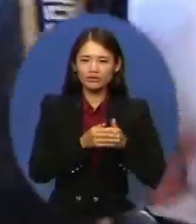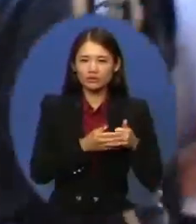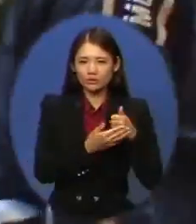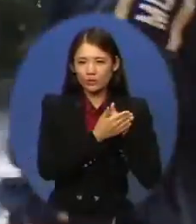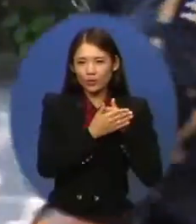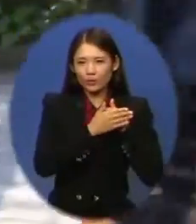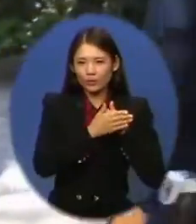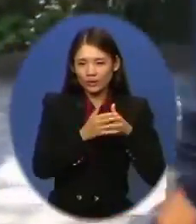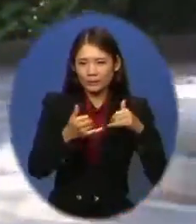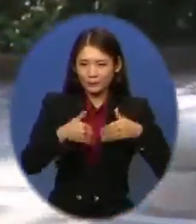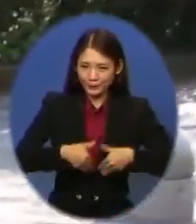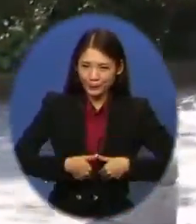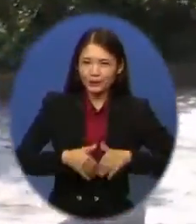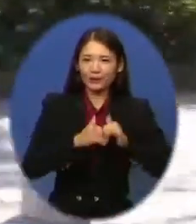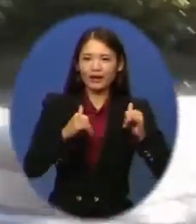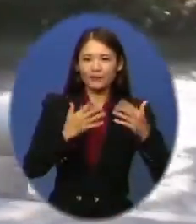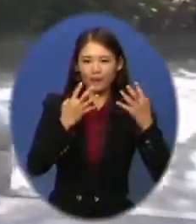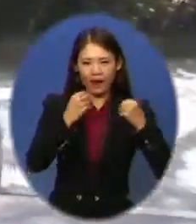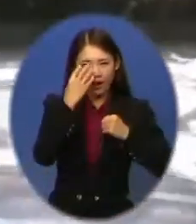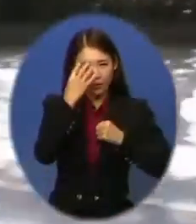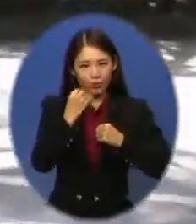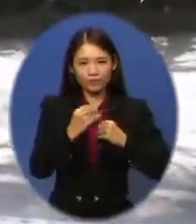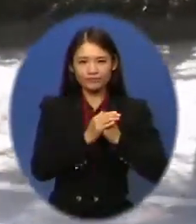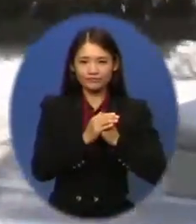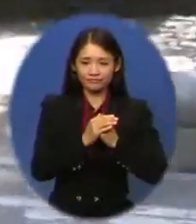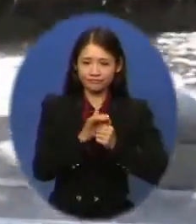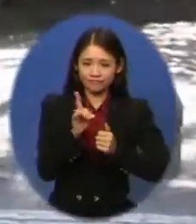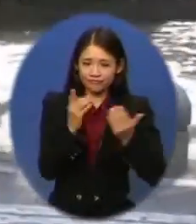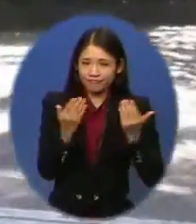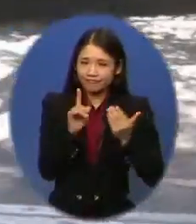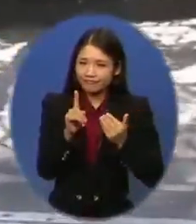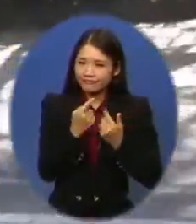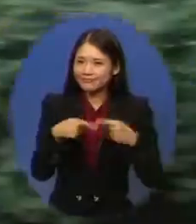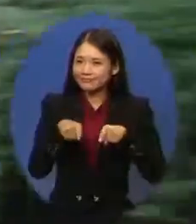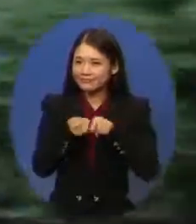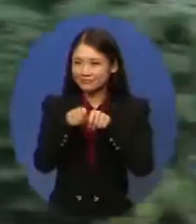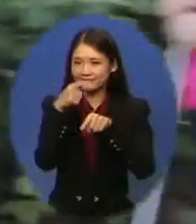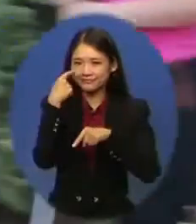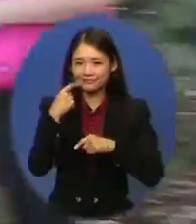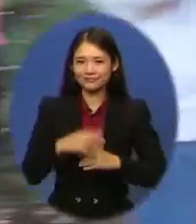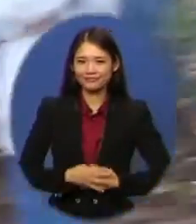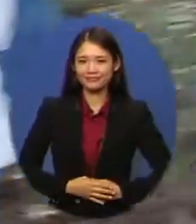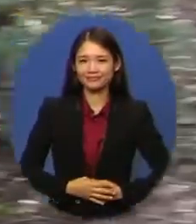장애인분들이 많이 보였는데요. 무슨 일인지 같이 가볼까요?